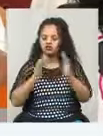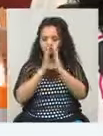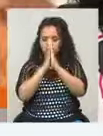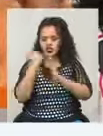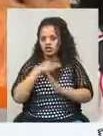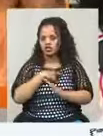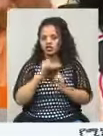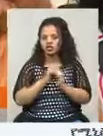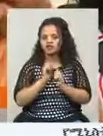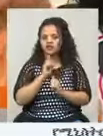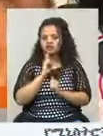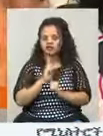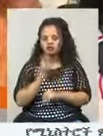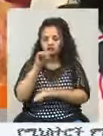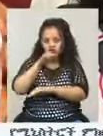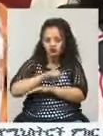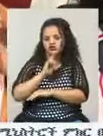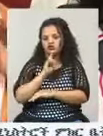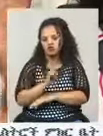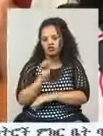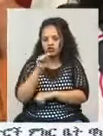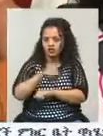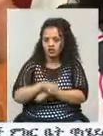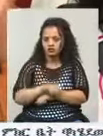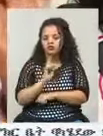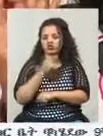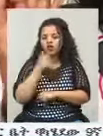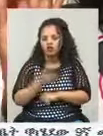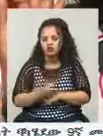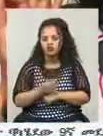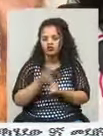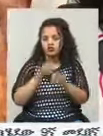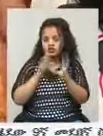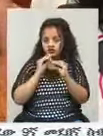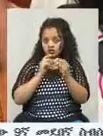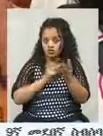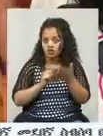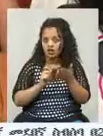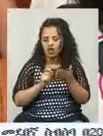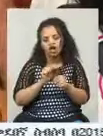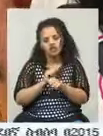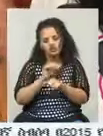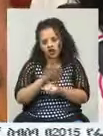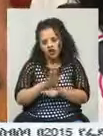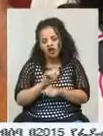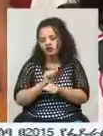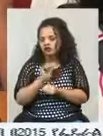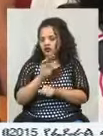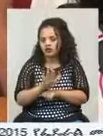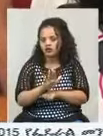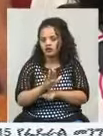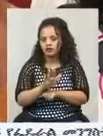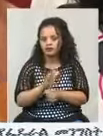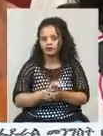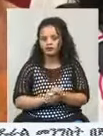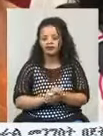እኛ ጋር ምንድን ነው? ሰላት ነው፣ ስግደት ነው። ምን አሉ ሲናዘዙ? አደራችሁን